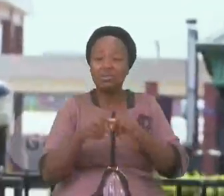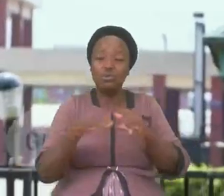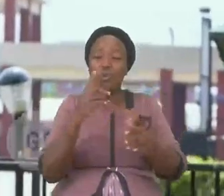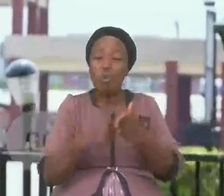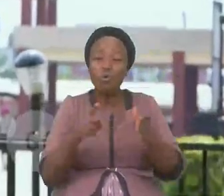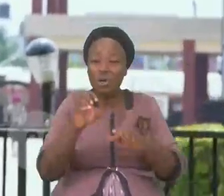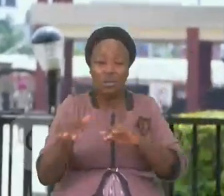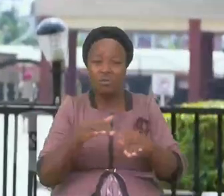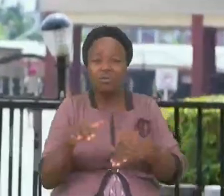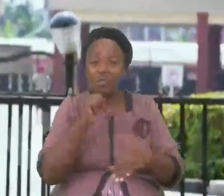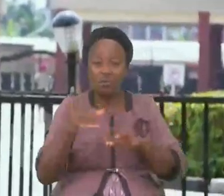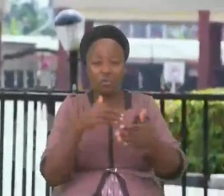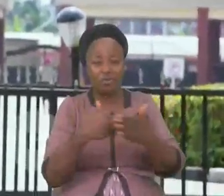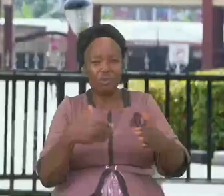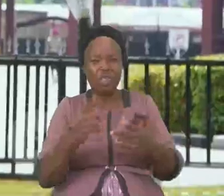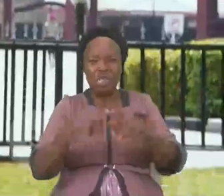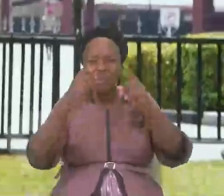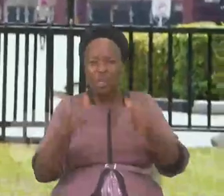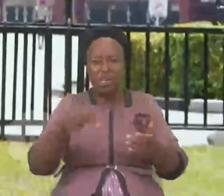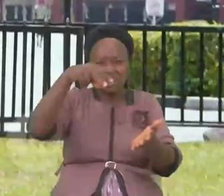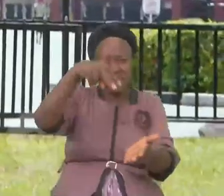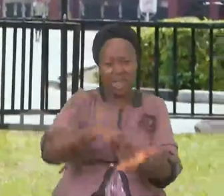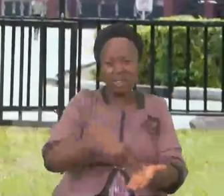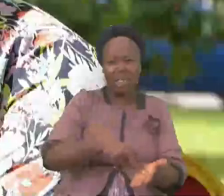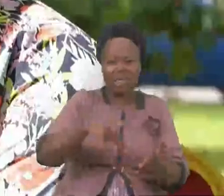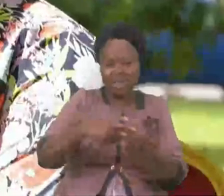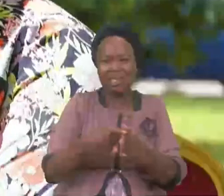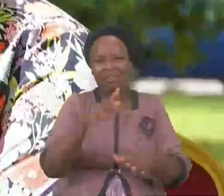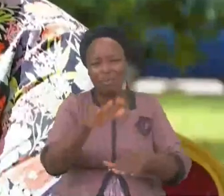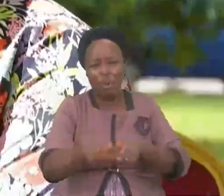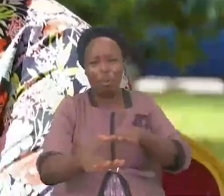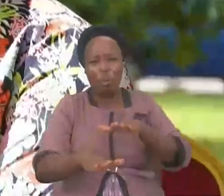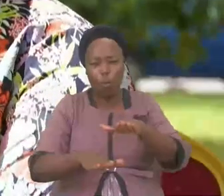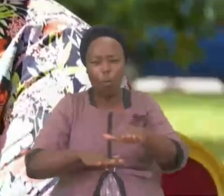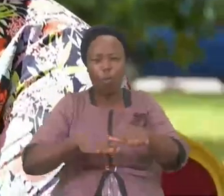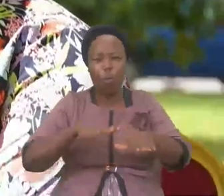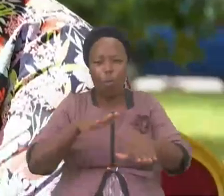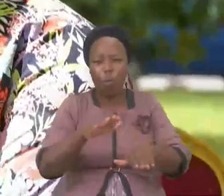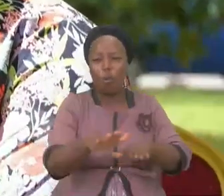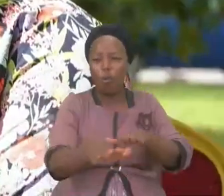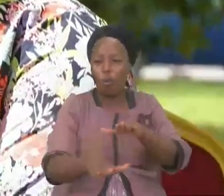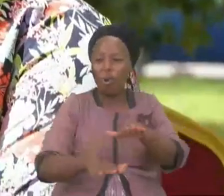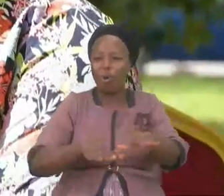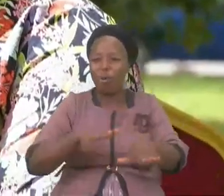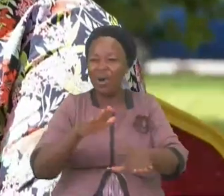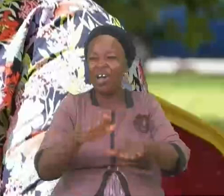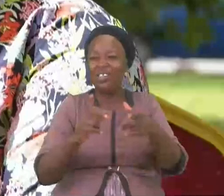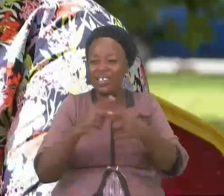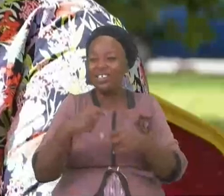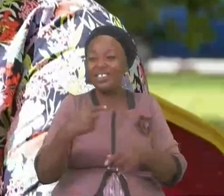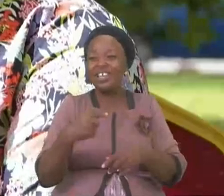Tout le temps, j'étais assis. Immédiatement, je me suis levé et j'ai commencé à marcher. J'ai dit, ma guérison est